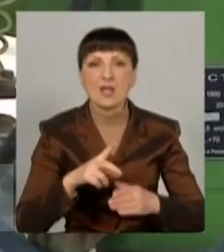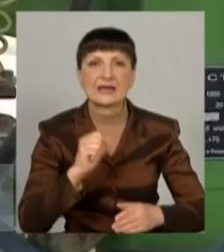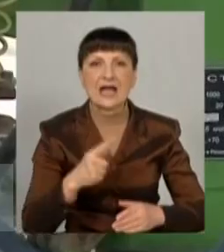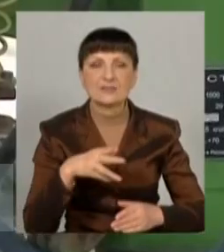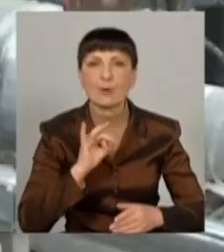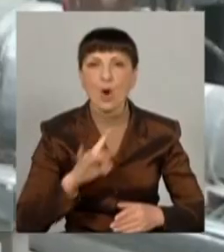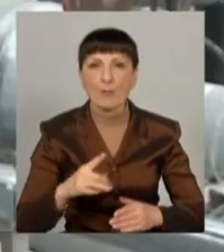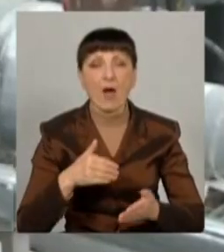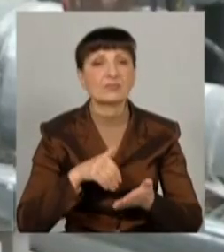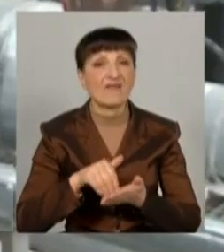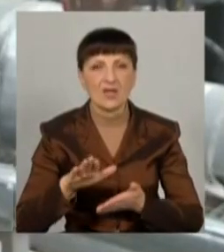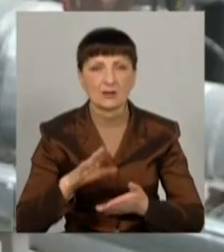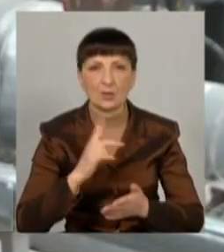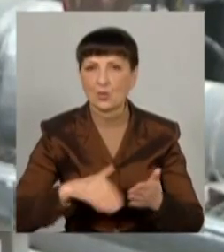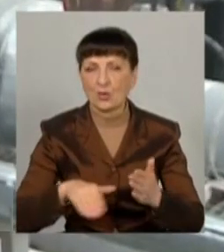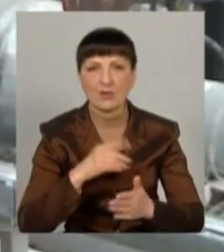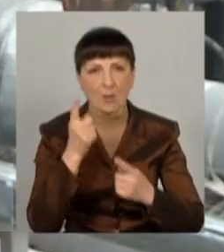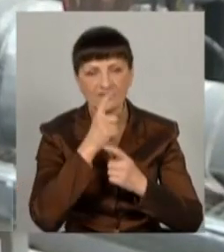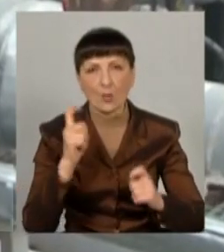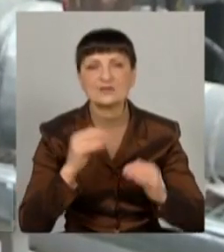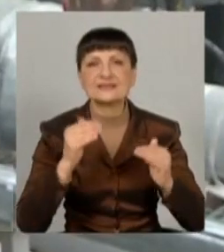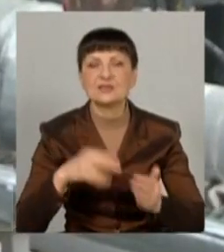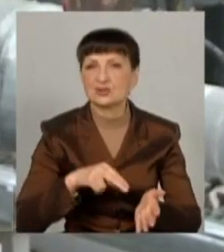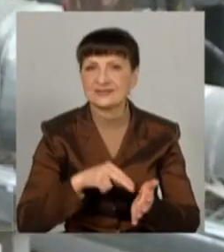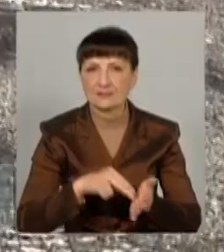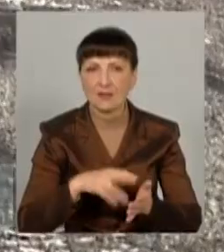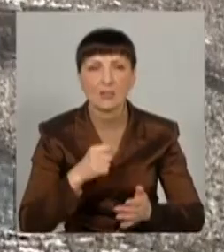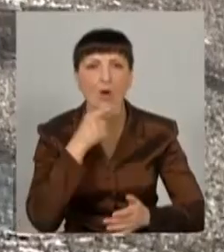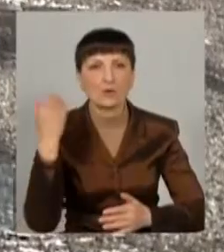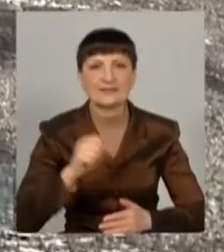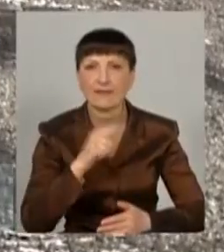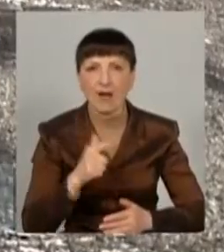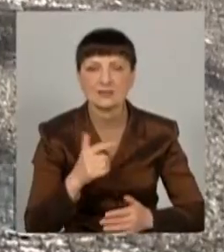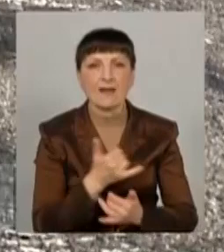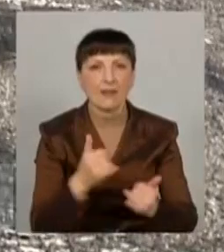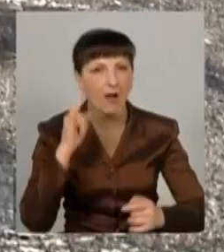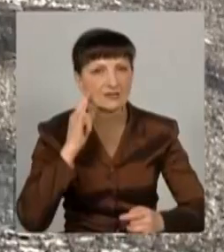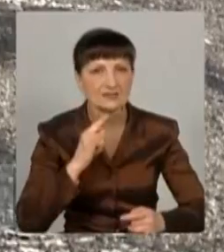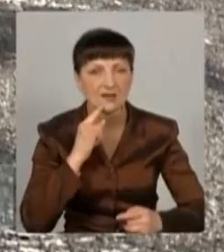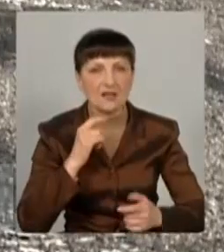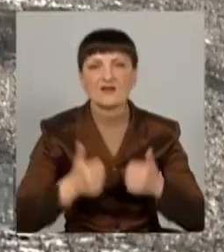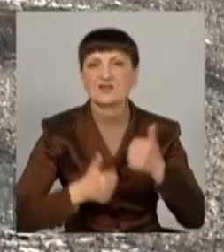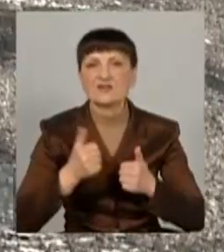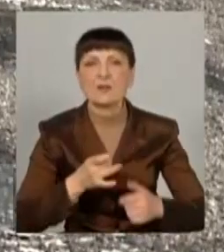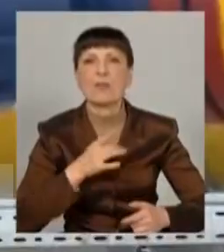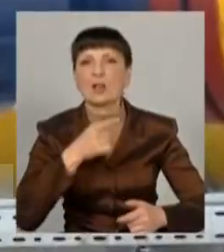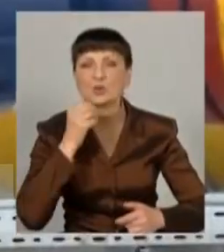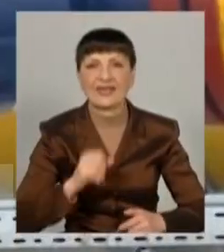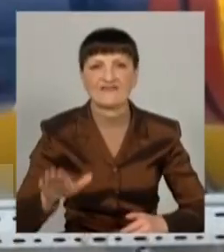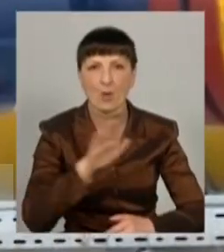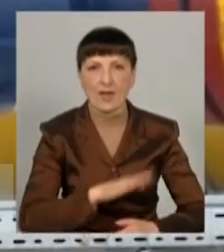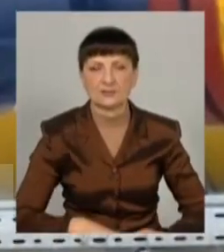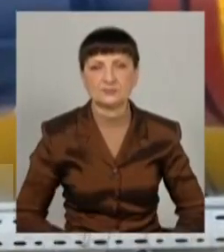«Газпром» опровергла заявление Алмасадама Саткалиева о сниженной цене на российский газ для Казахстана в сравнении с Белоруссией и Европой.